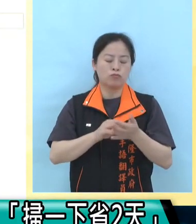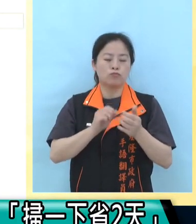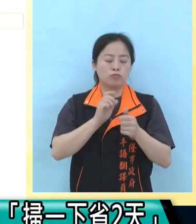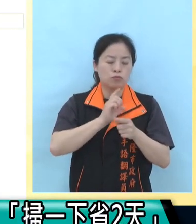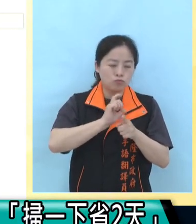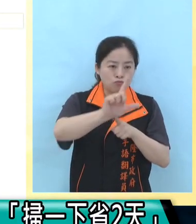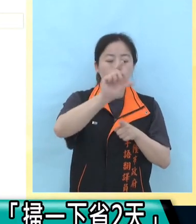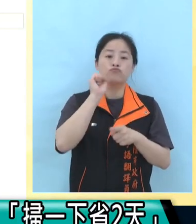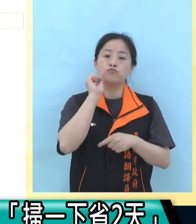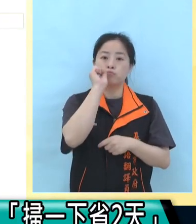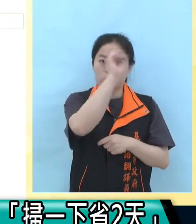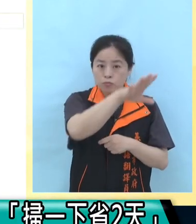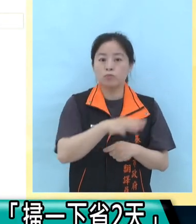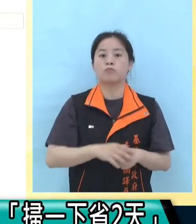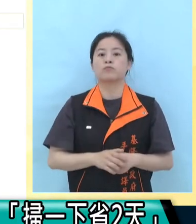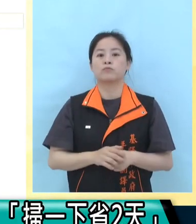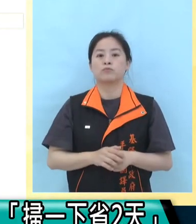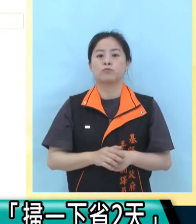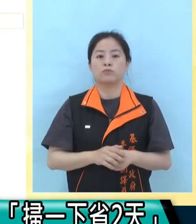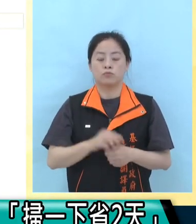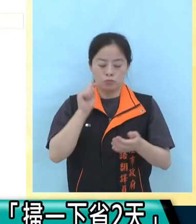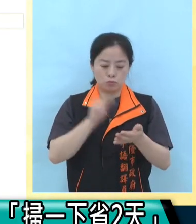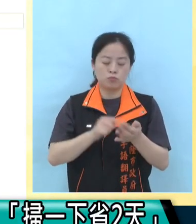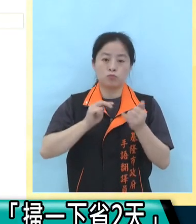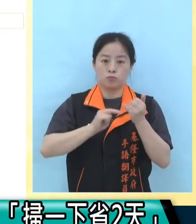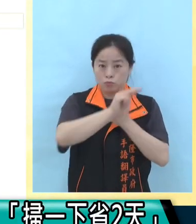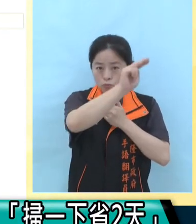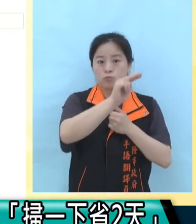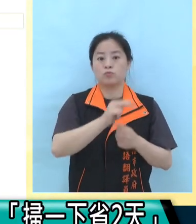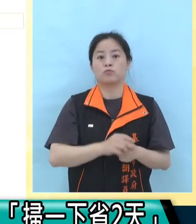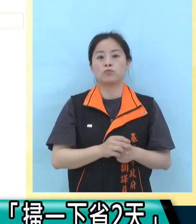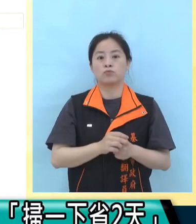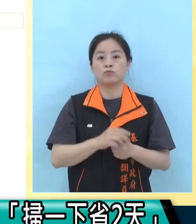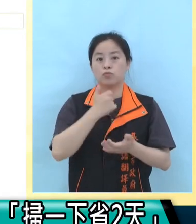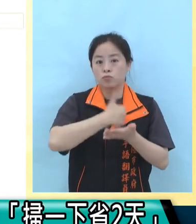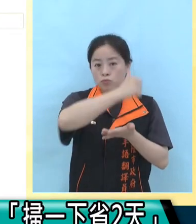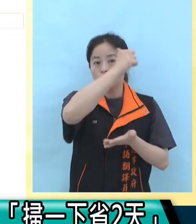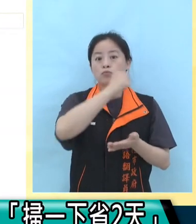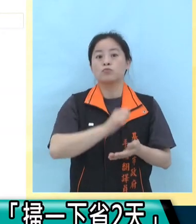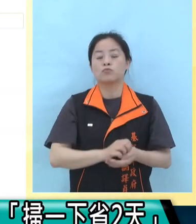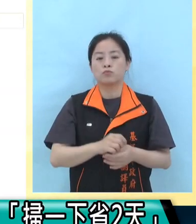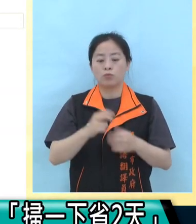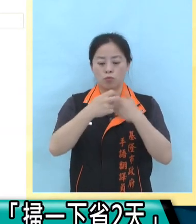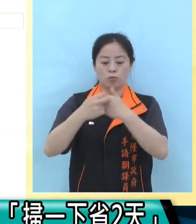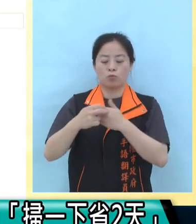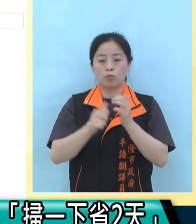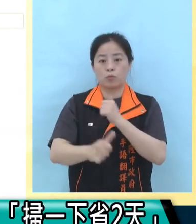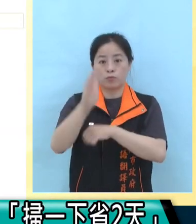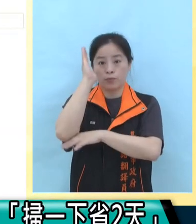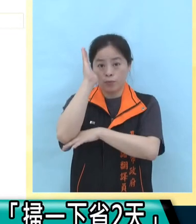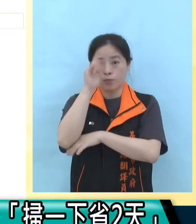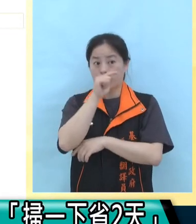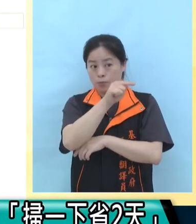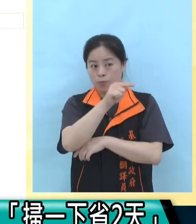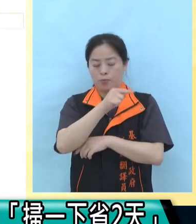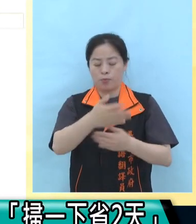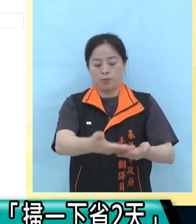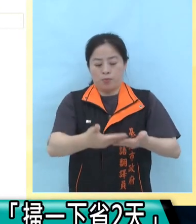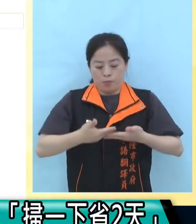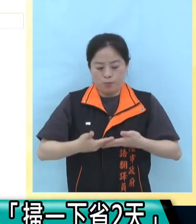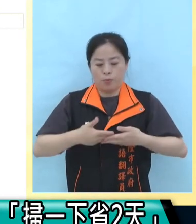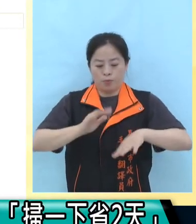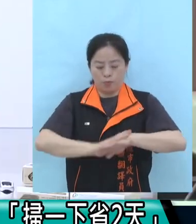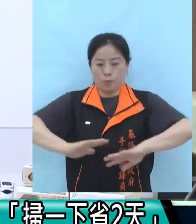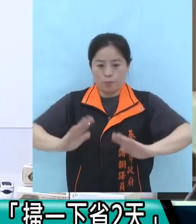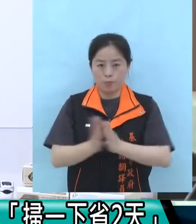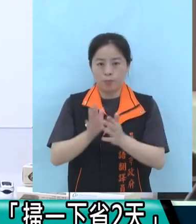之后呢，你把它传送出去，传送出去，我们的卫生局就会立即进行初